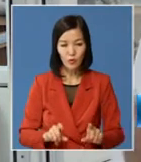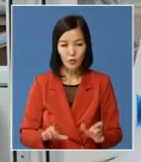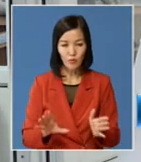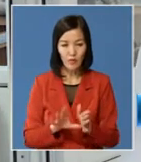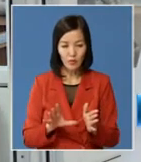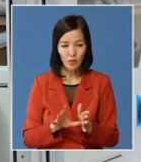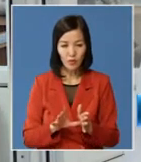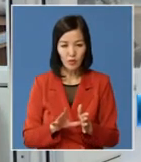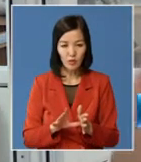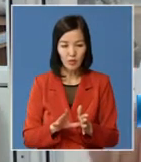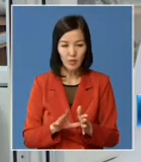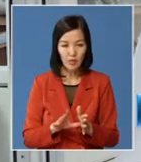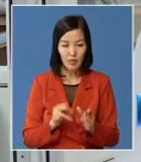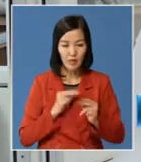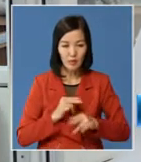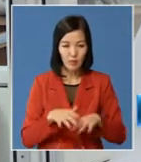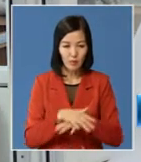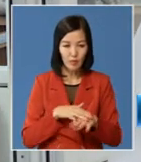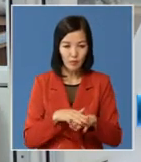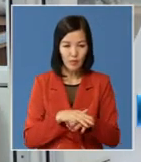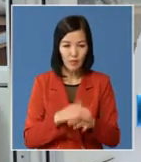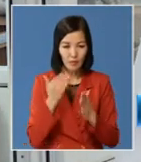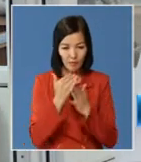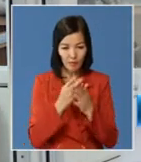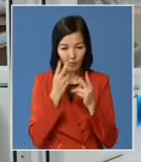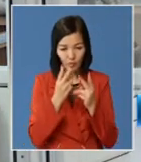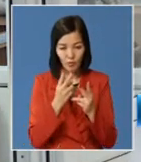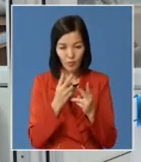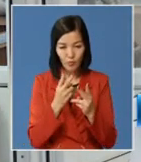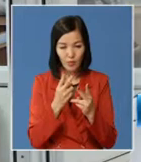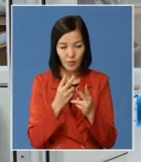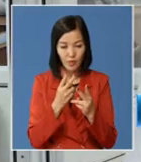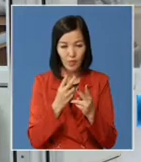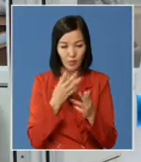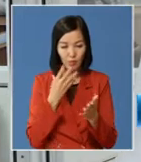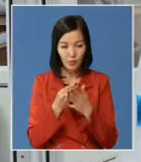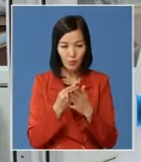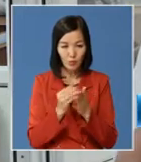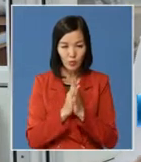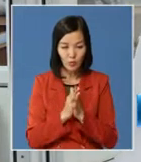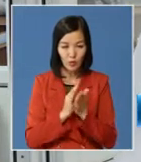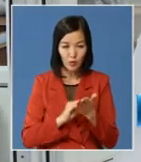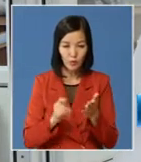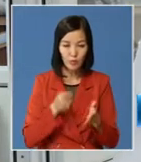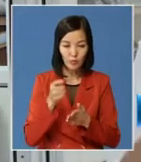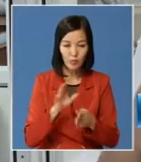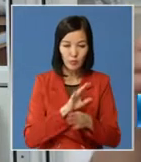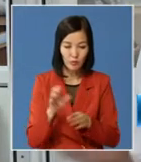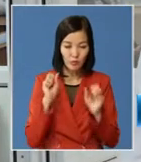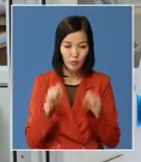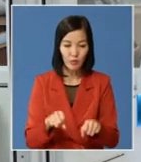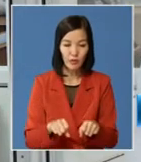арқылы еңбек биржасына кіріп, сол жерде вакансияларын бере алады. Ал жұмыс іздеуші тоже өзінің жеке кабинет арқылы